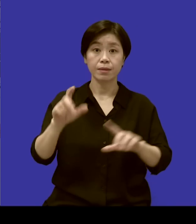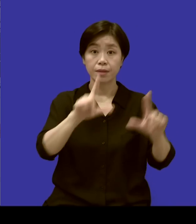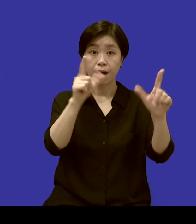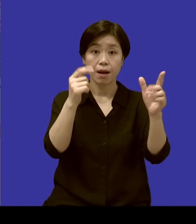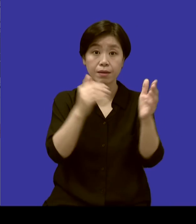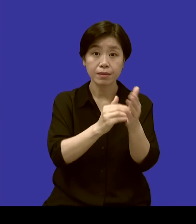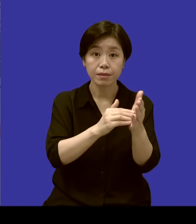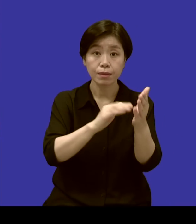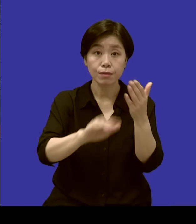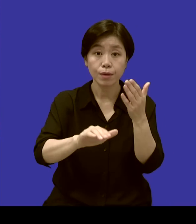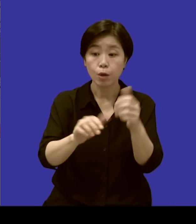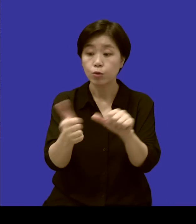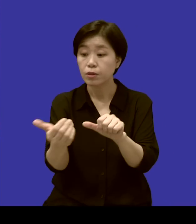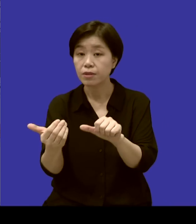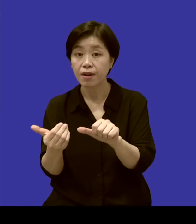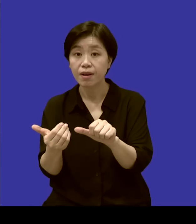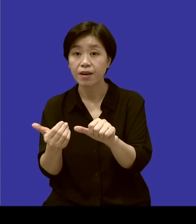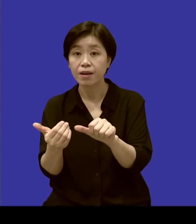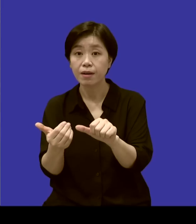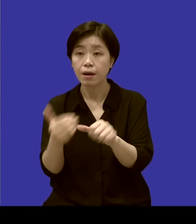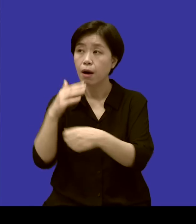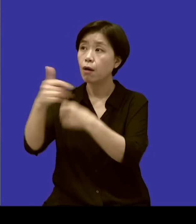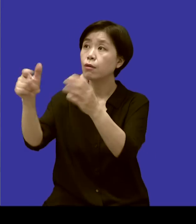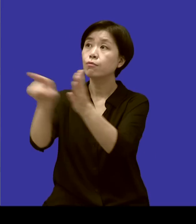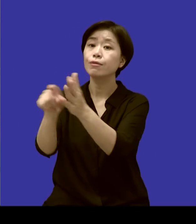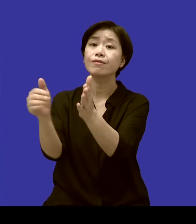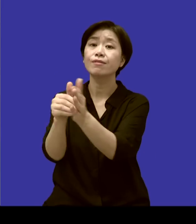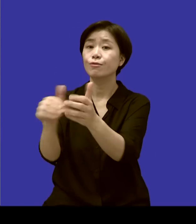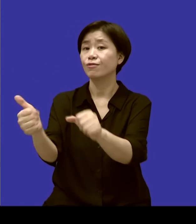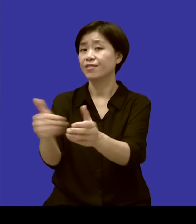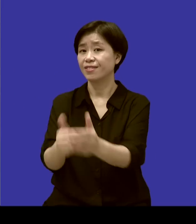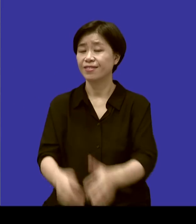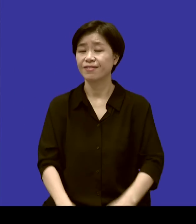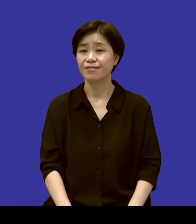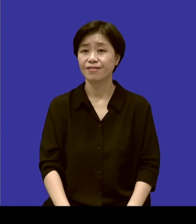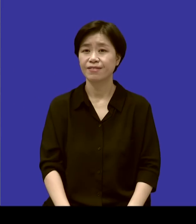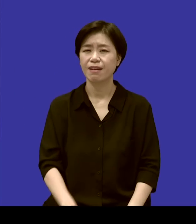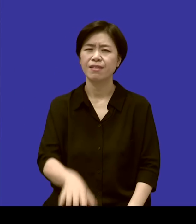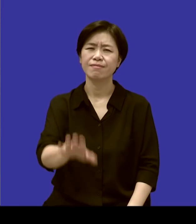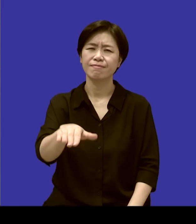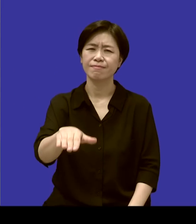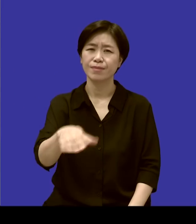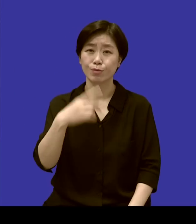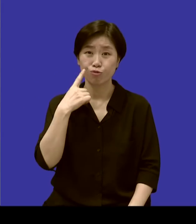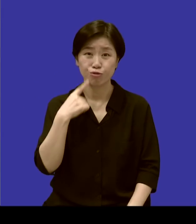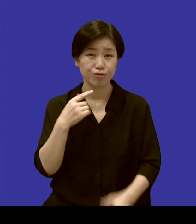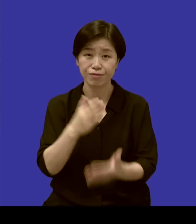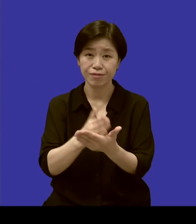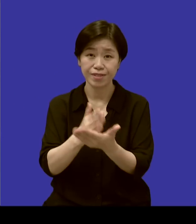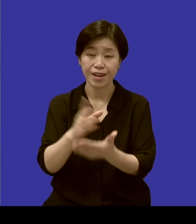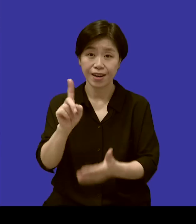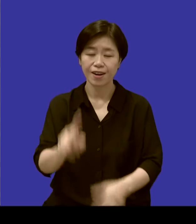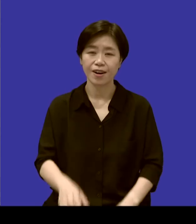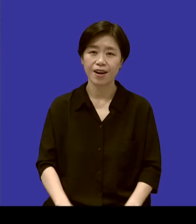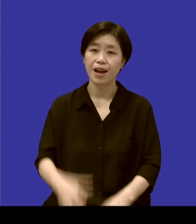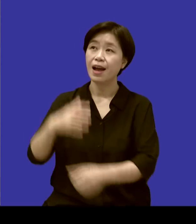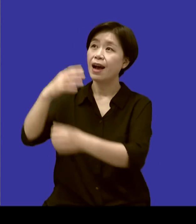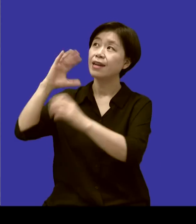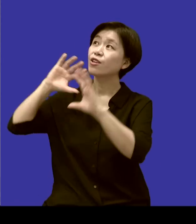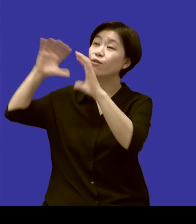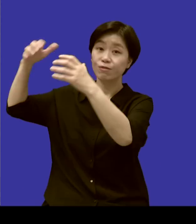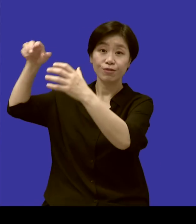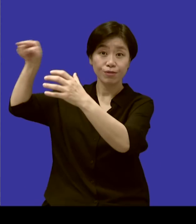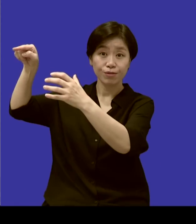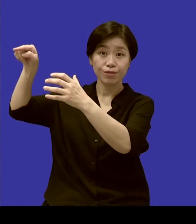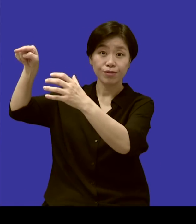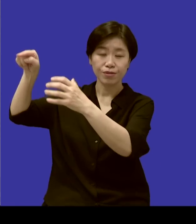상황이. 좋아. 근데 천국은 이 등급이 있잖아요. 그래서 우리 믿음의 분량대로 또 축복을